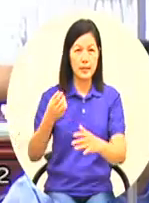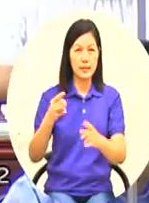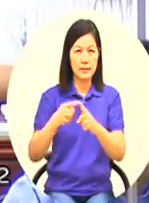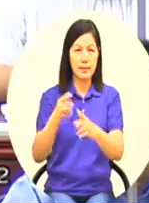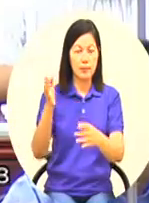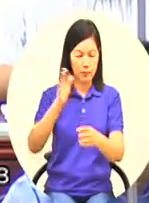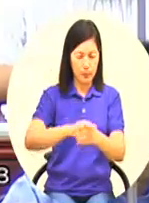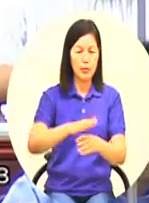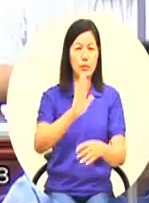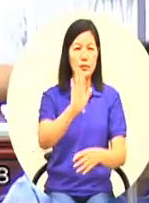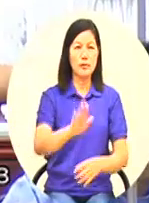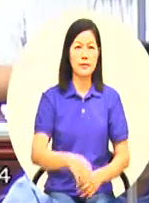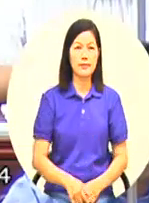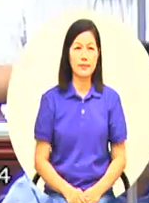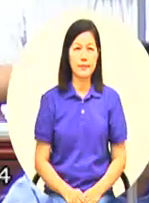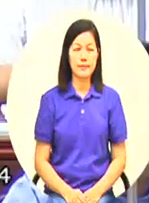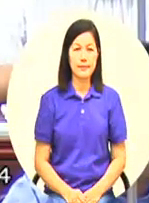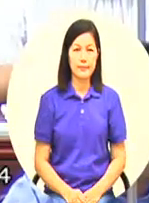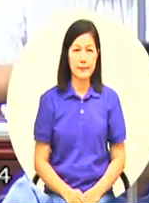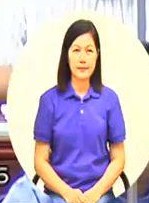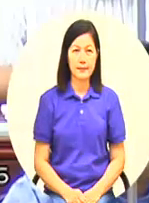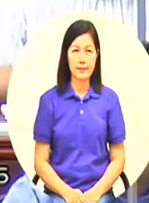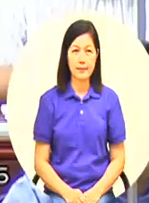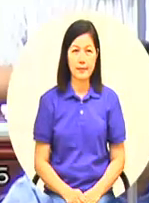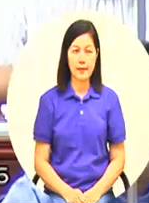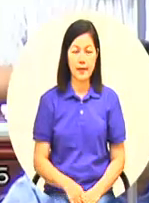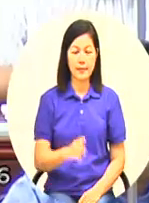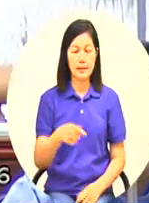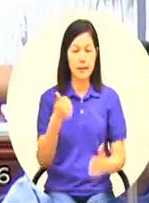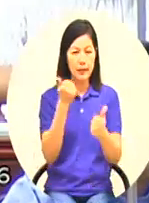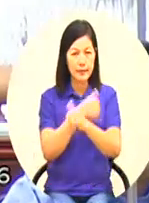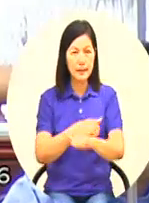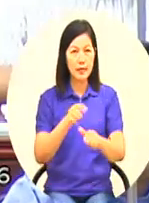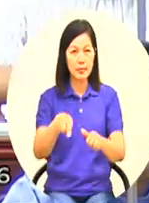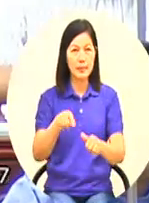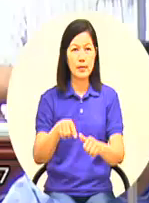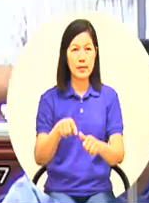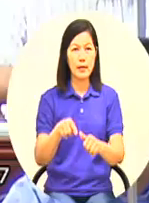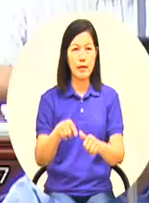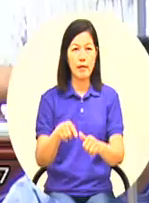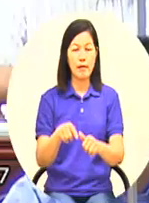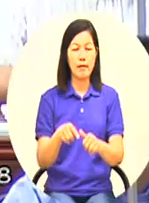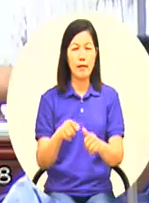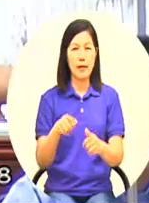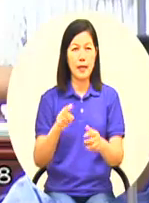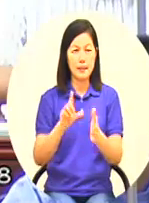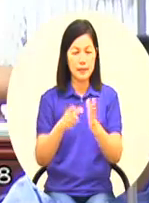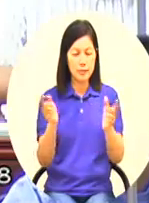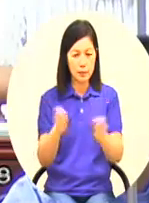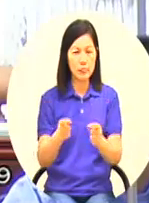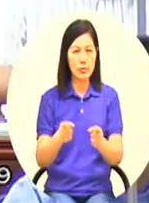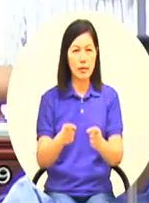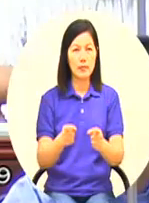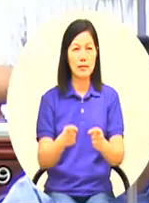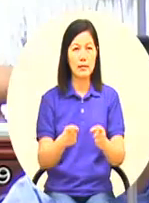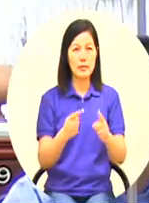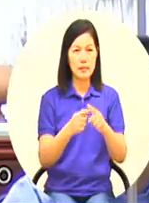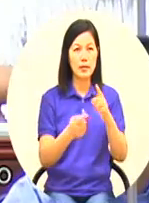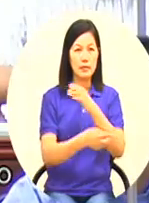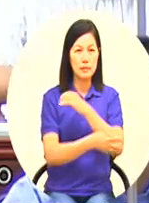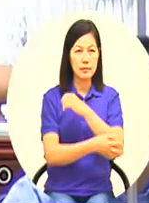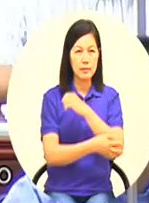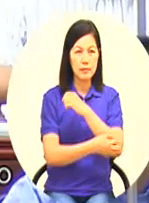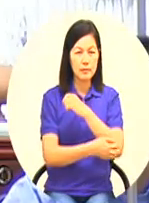所以基本上就用这样子能够有一个替代，也增加这些刚刚讲的临时人员的人力。 是这样子的。 局